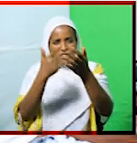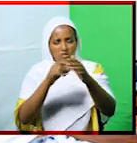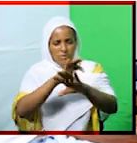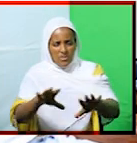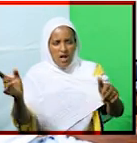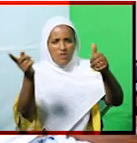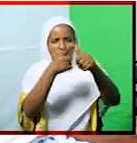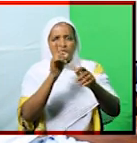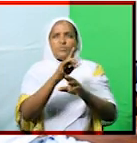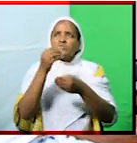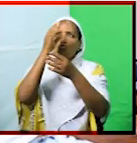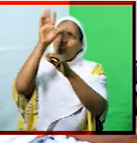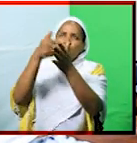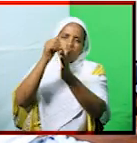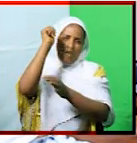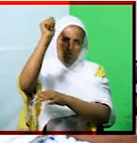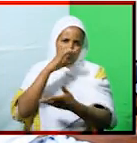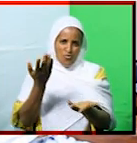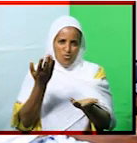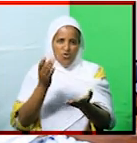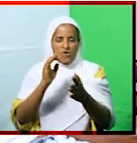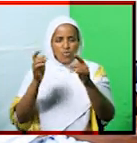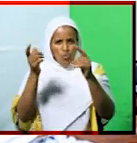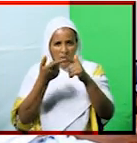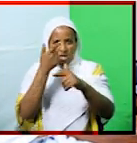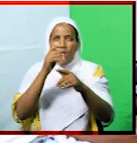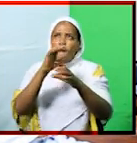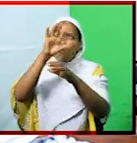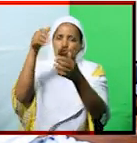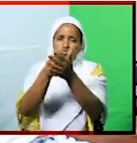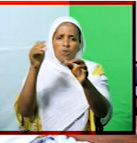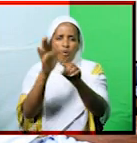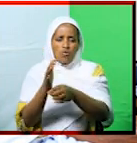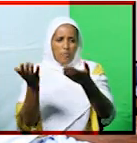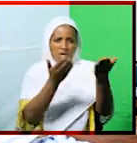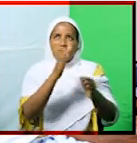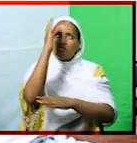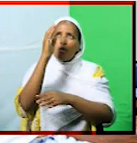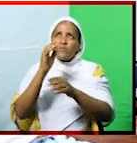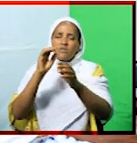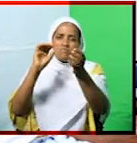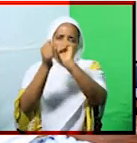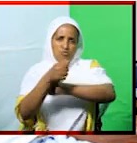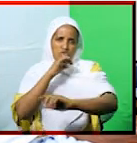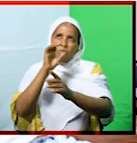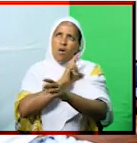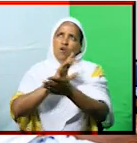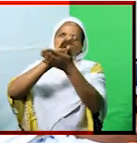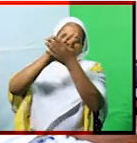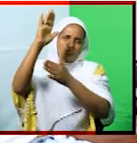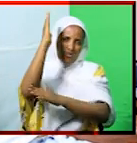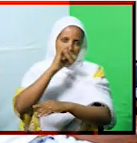የበደለ አዳም ነው። መካስ ያለበት አዳም። ስለዚህ አዳም ደግሞ ለእግዚአብሔር የሚክሰው የሚኖረው ሀብት